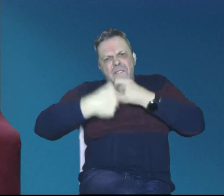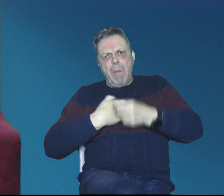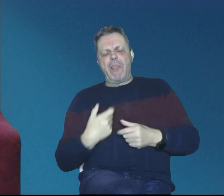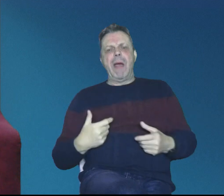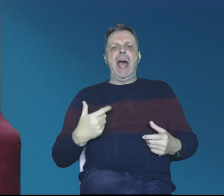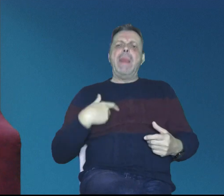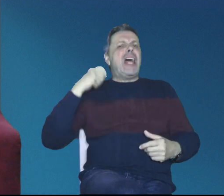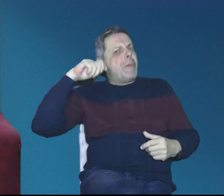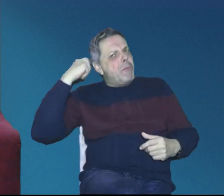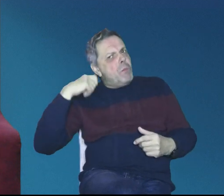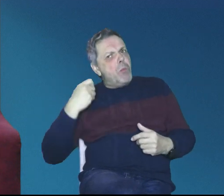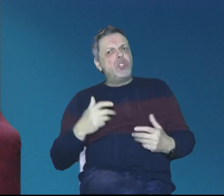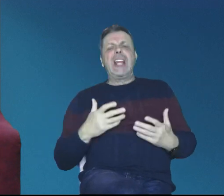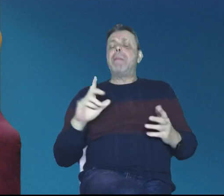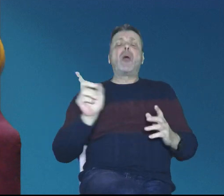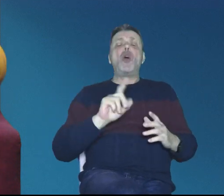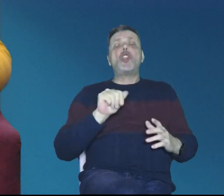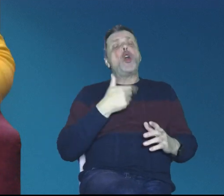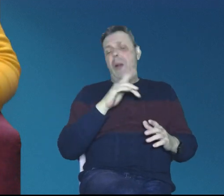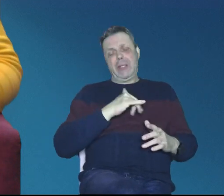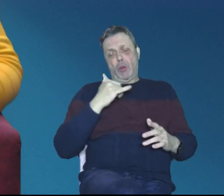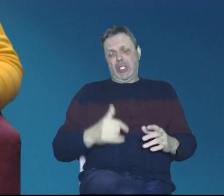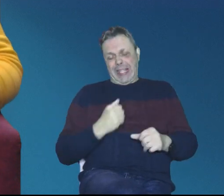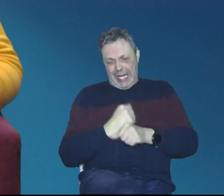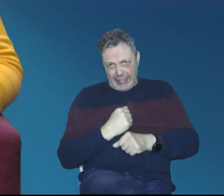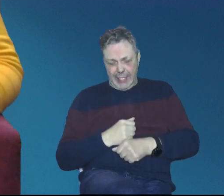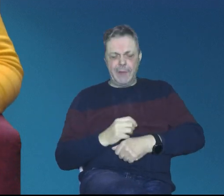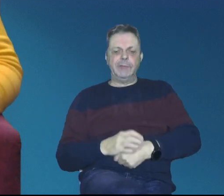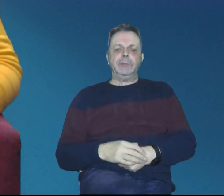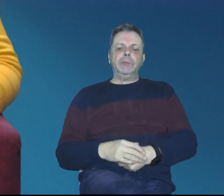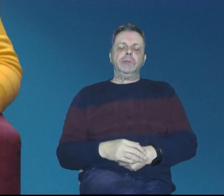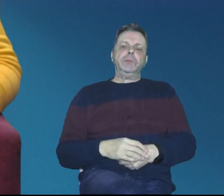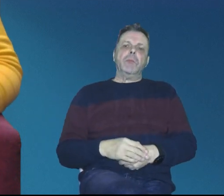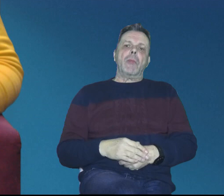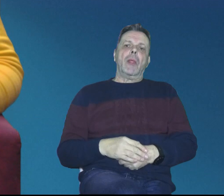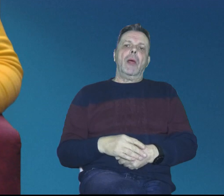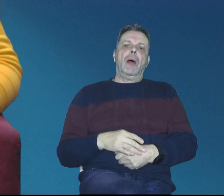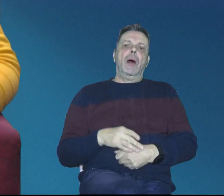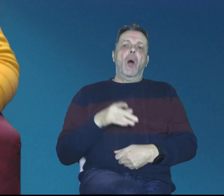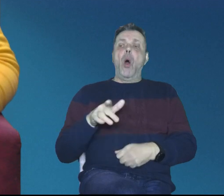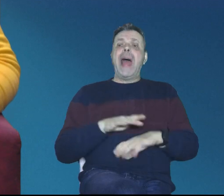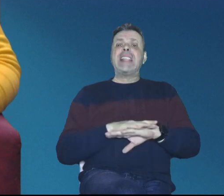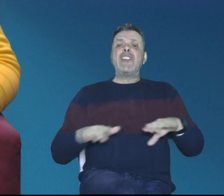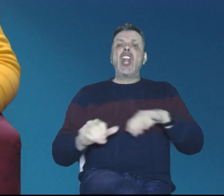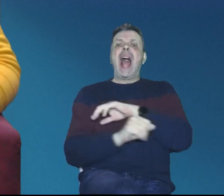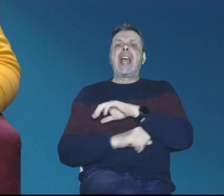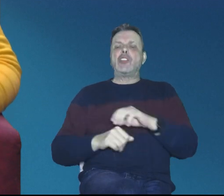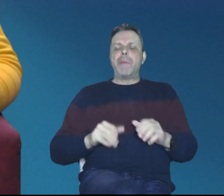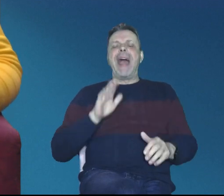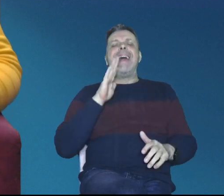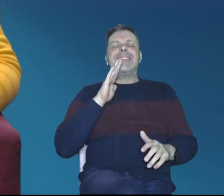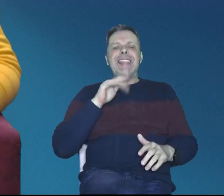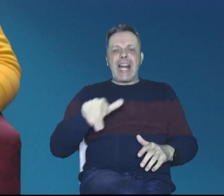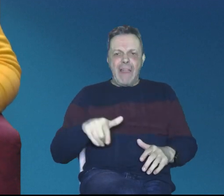i u našim filmićima, i u našim mjuziklićima koje još nismo sada se dotakli. Nju ćemo ugostiti kod nas. Točno, ona je inače